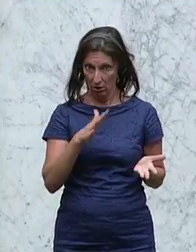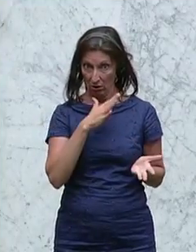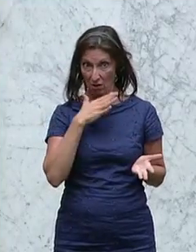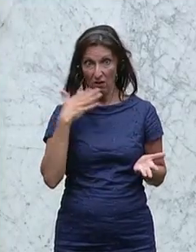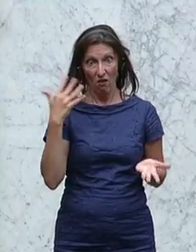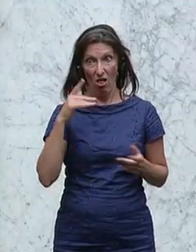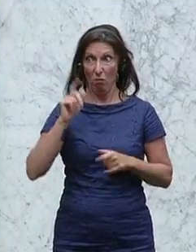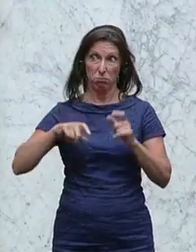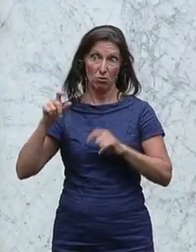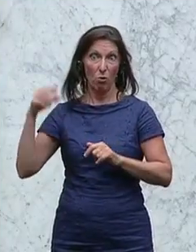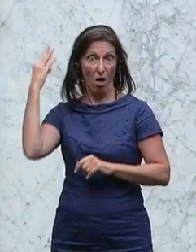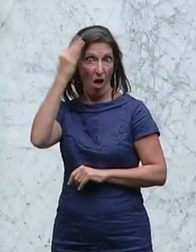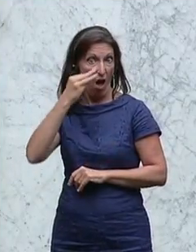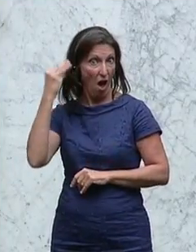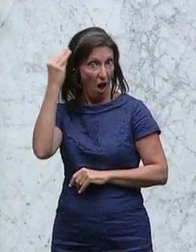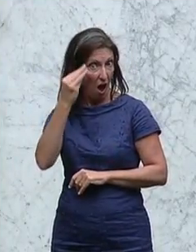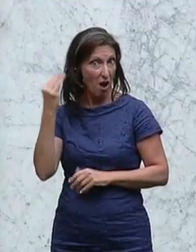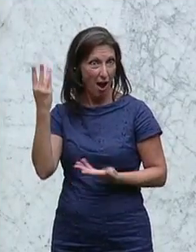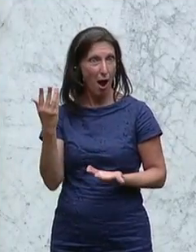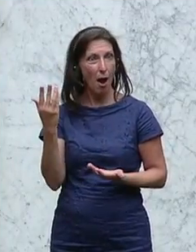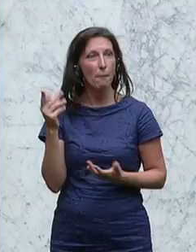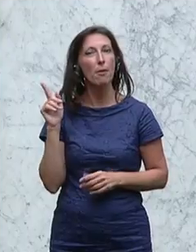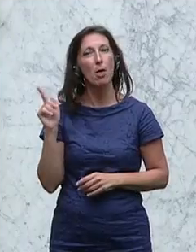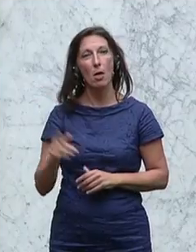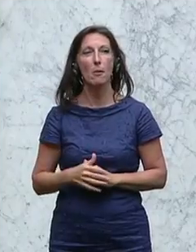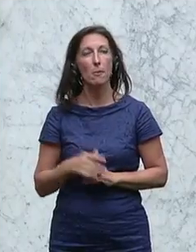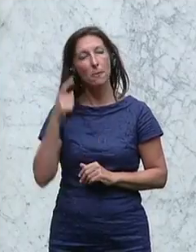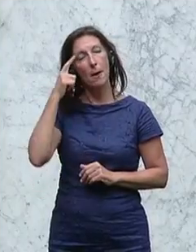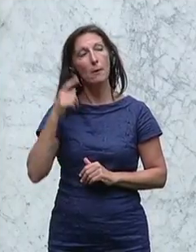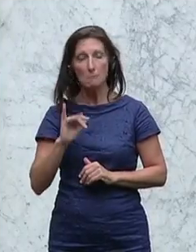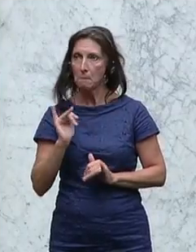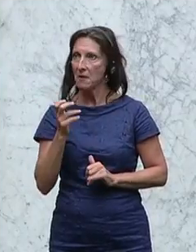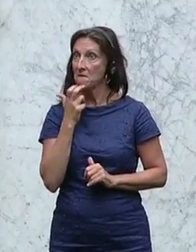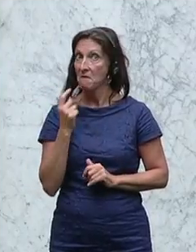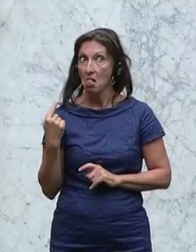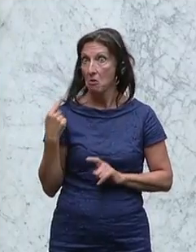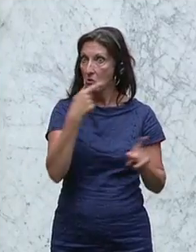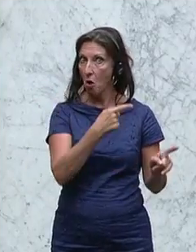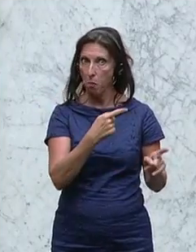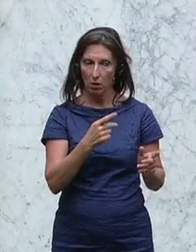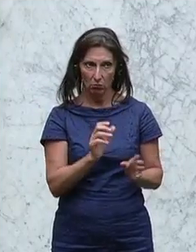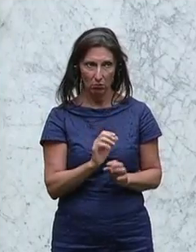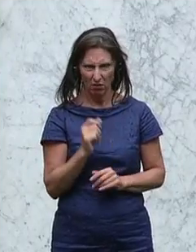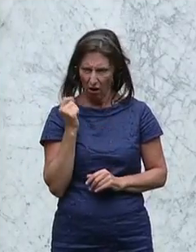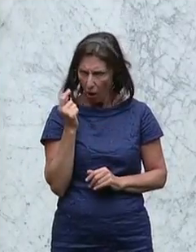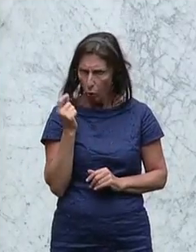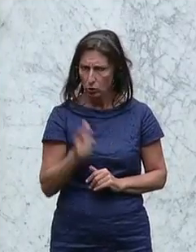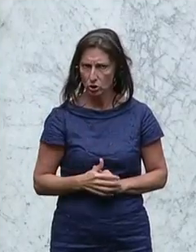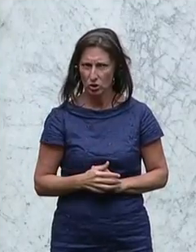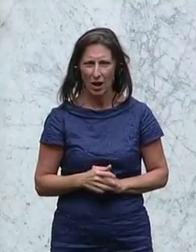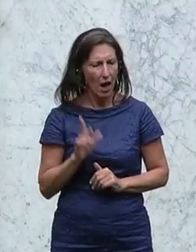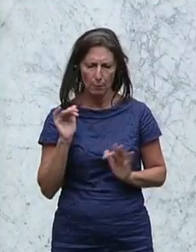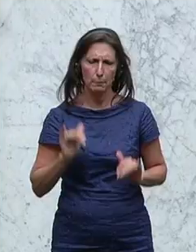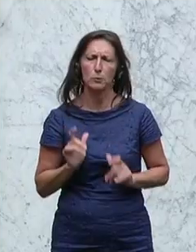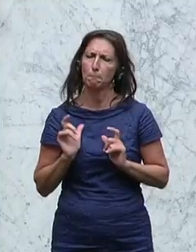Arabern, Afrikanern, vielleicht auch bei anderen dazu führen, dass sie sich auf den Weg hierher machen. Und das kann man ihnen gar nicht vorwerfen. Aber das müssen wir